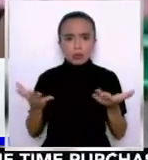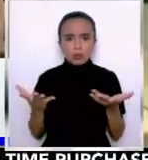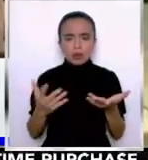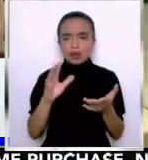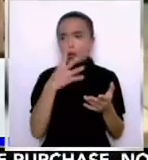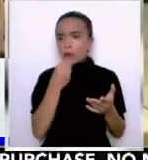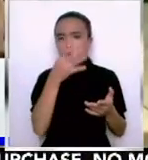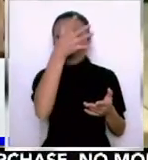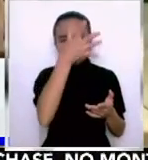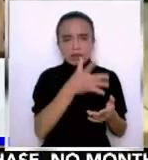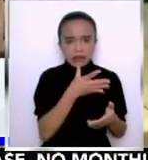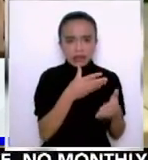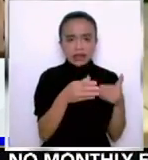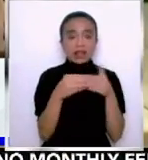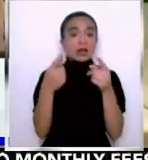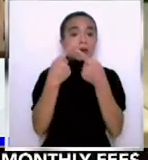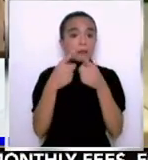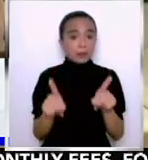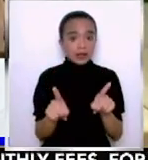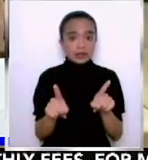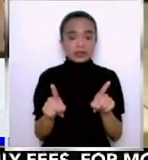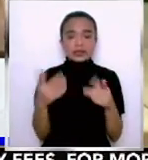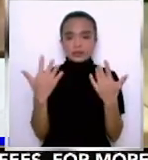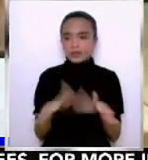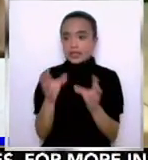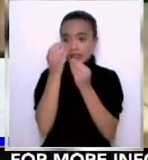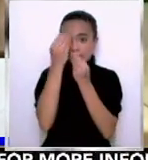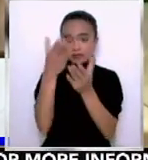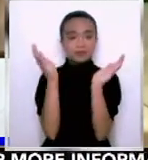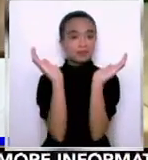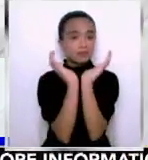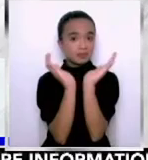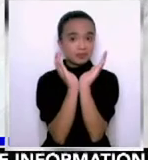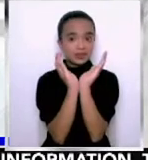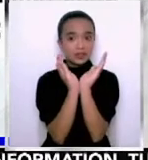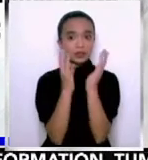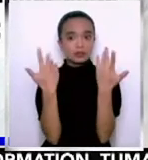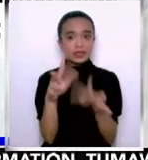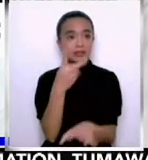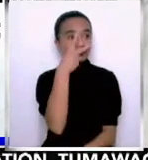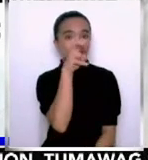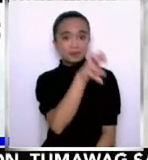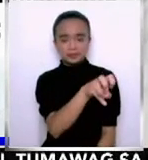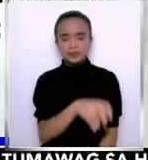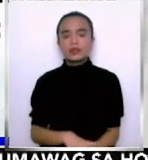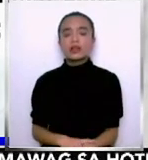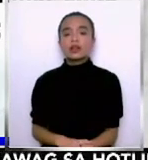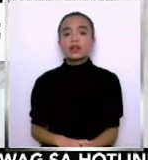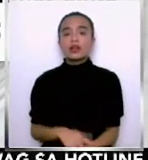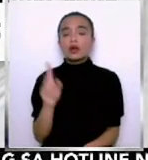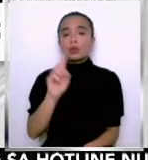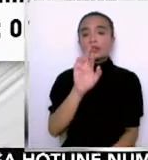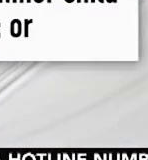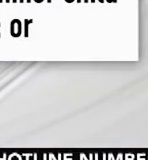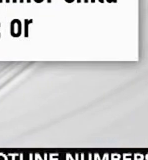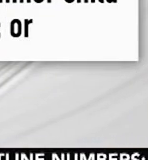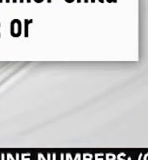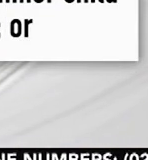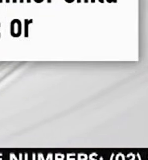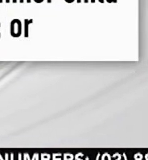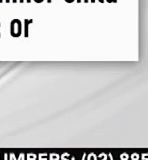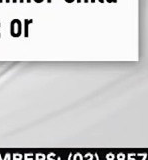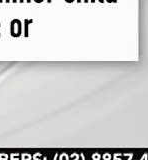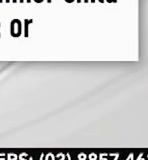guardian. Pero ipinaabot na namin sa DSWD ang aming nasaksihan. Sa ilalim ng RA 7610 o